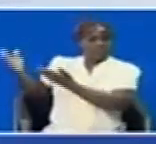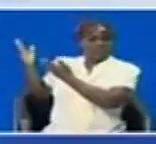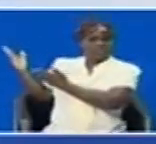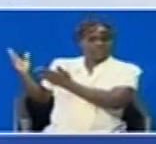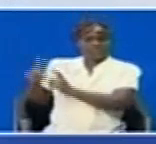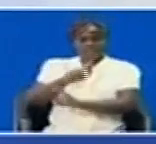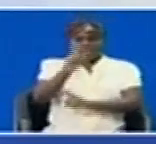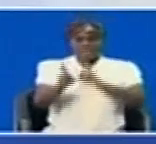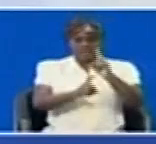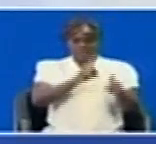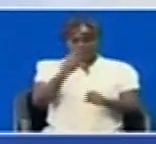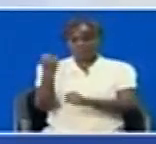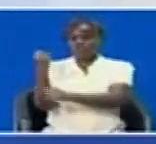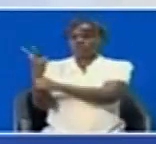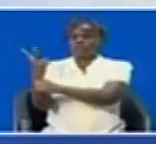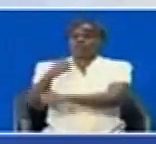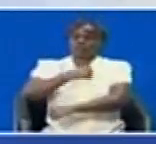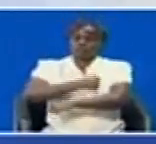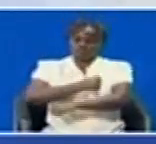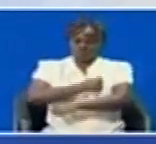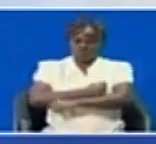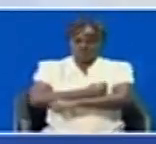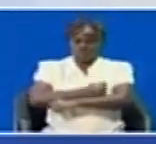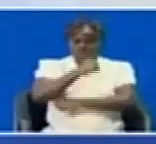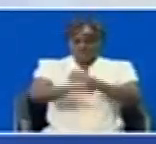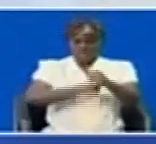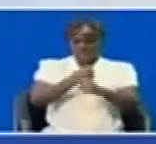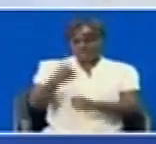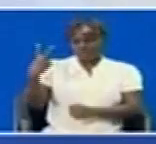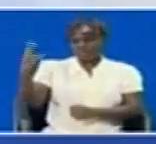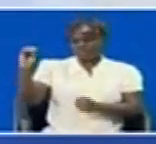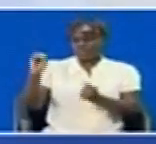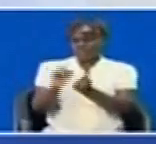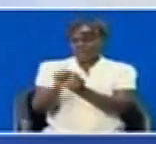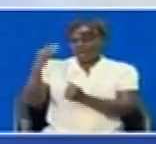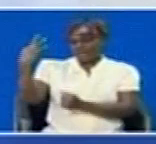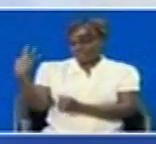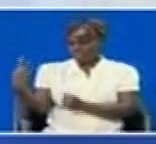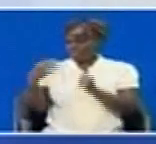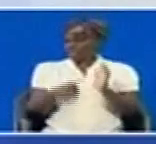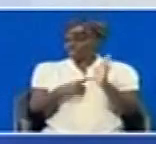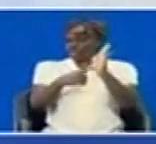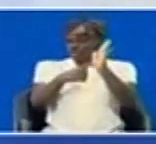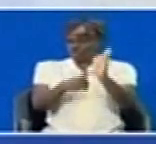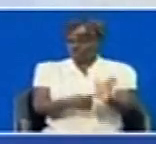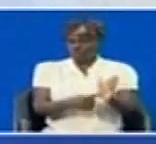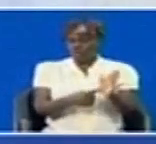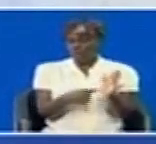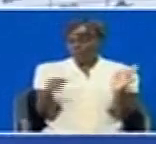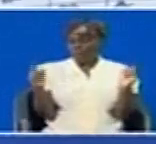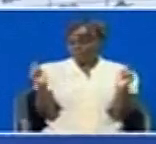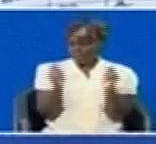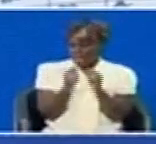wa kutamatisha elimu ya sekondari KCSE mwaka 2013 inatonesha msumari moto kwenye kidonda